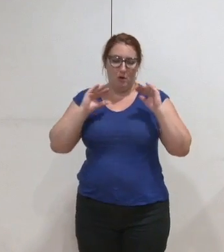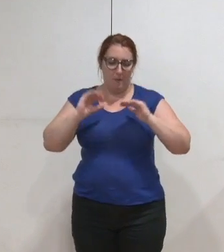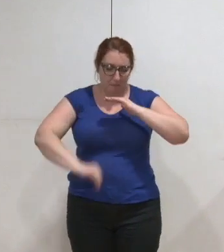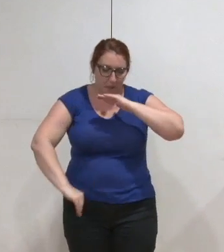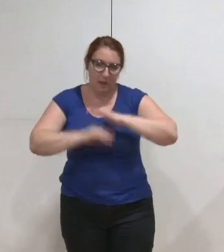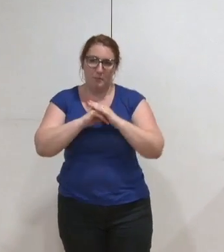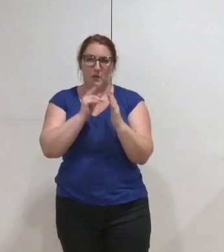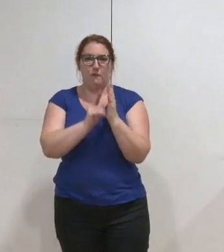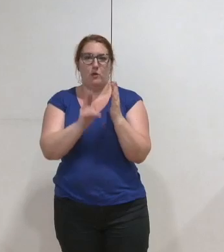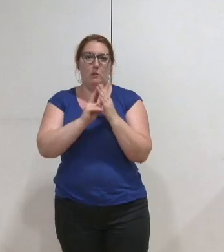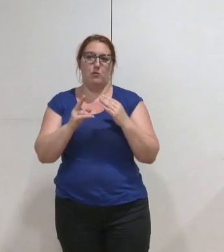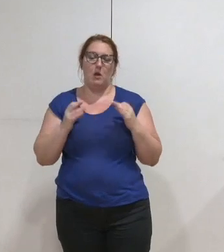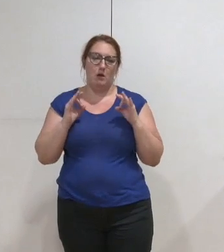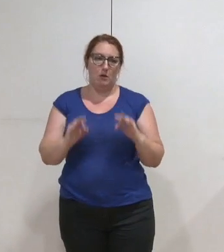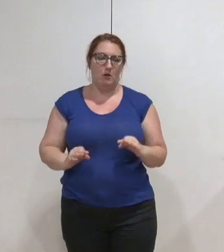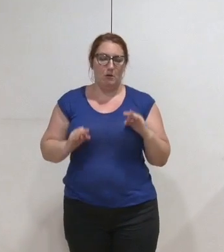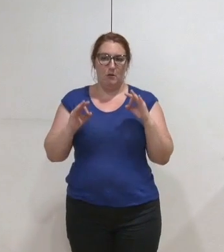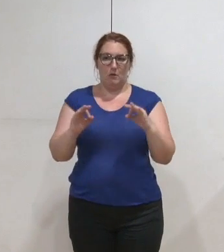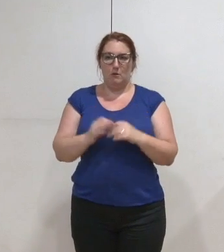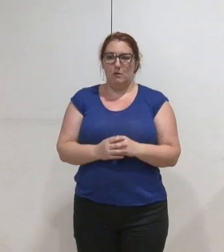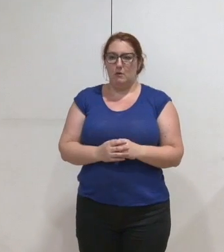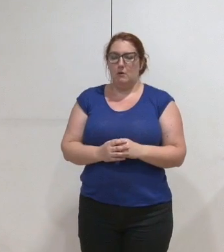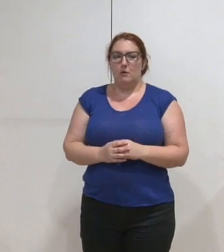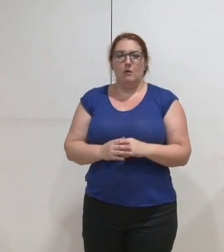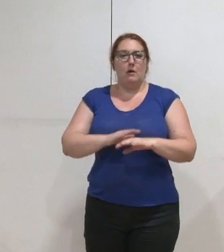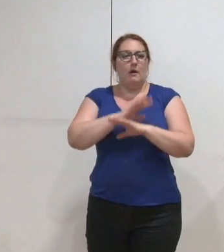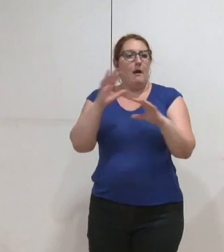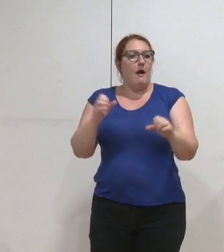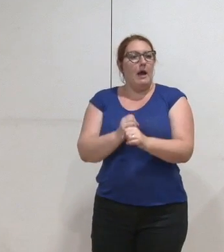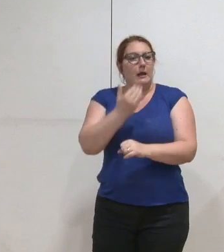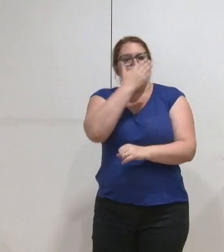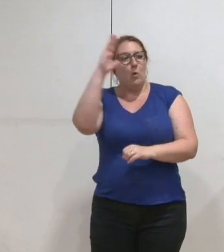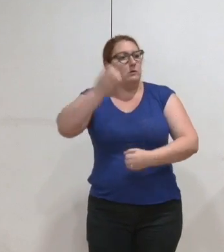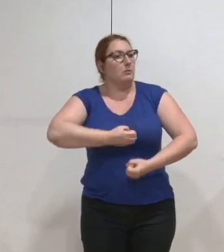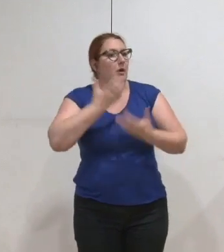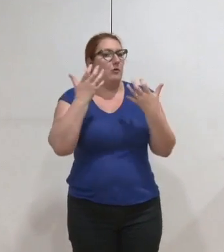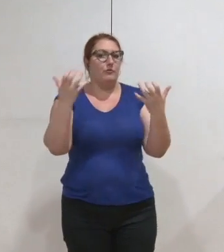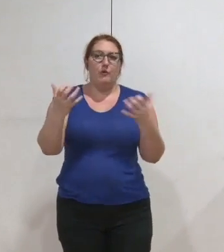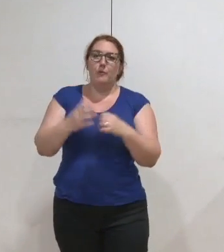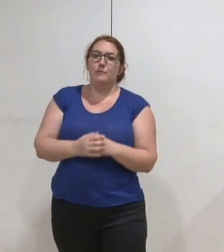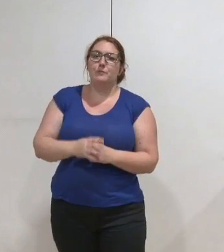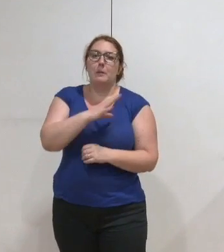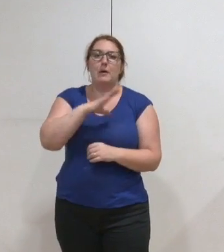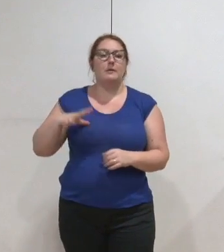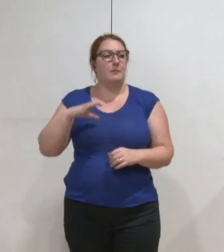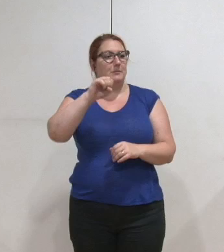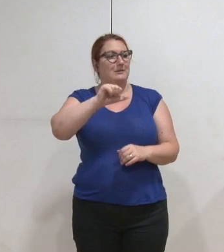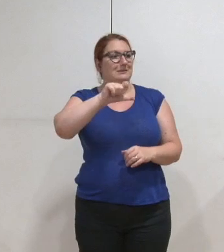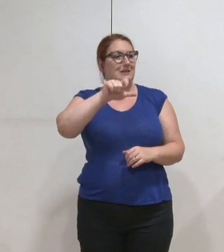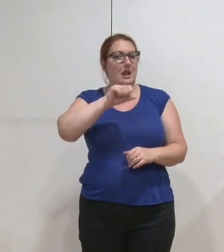limite euh là-dedans allez y y a-t-il d'autres prises de parole madame